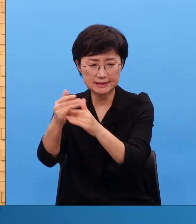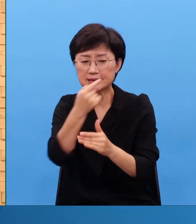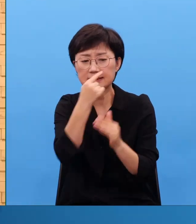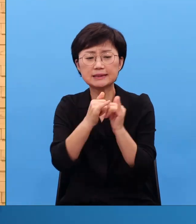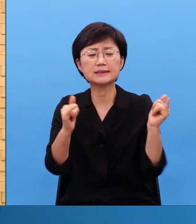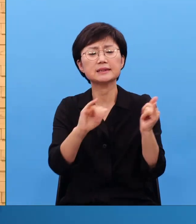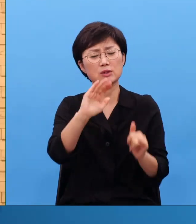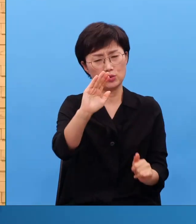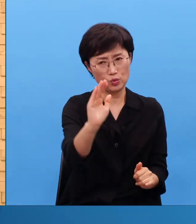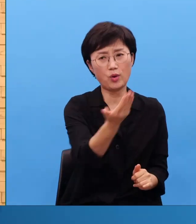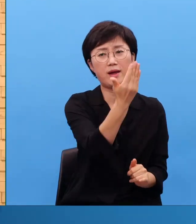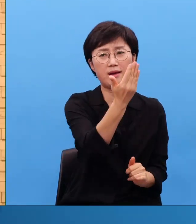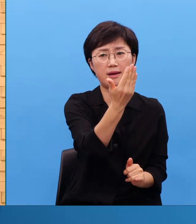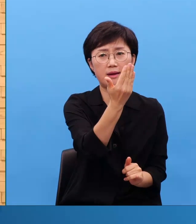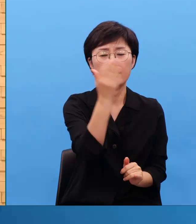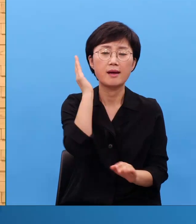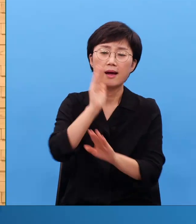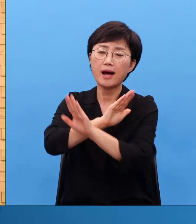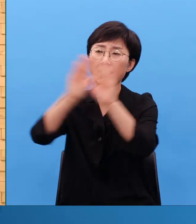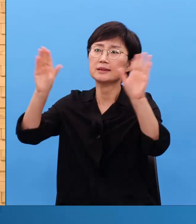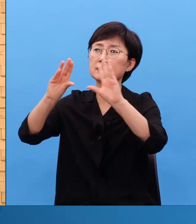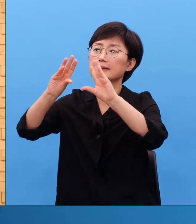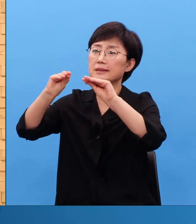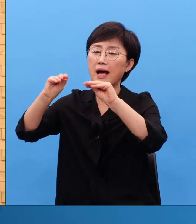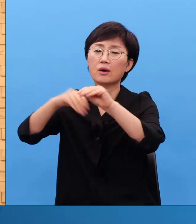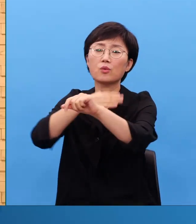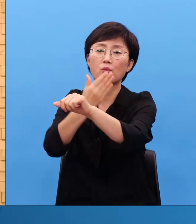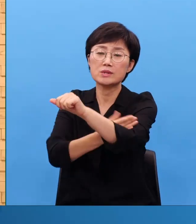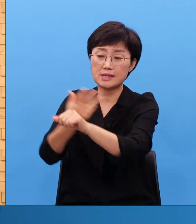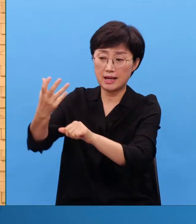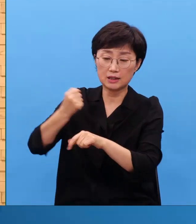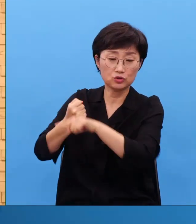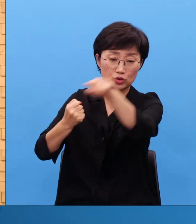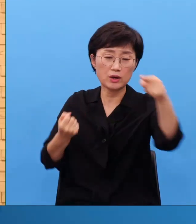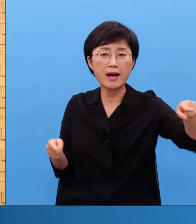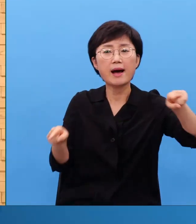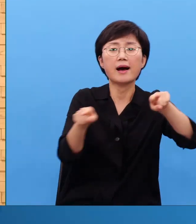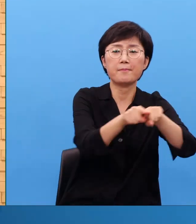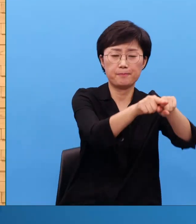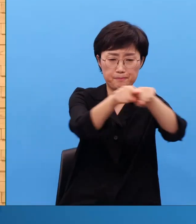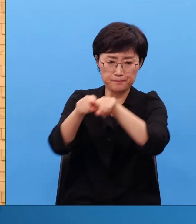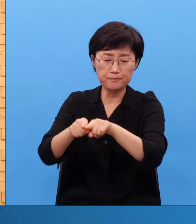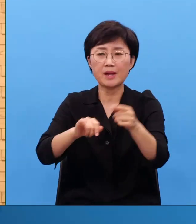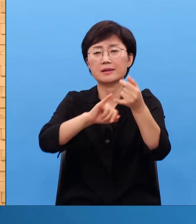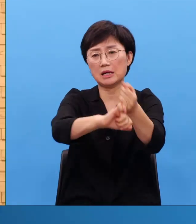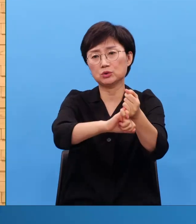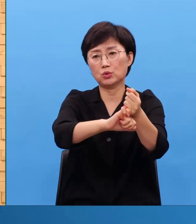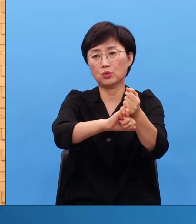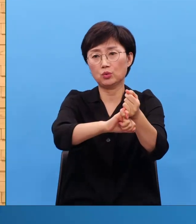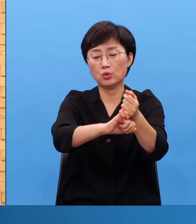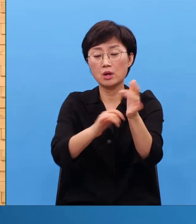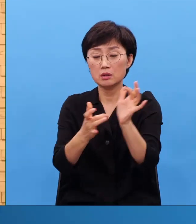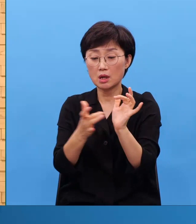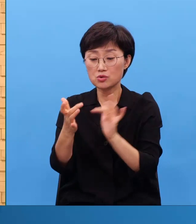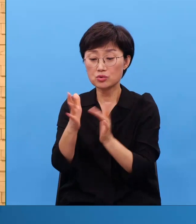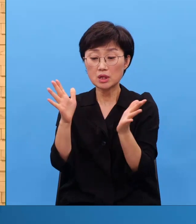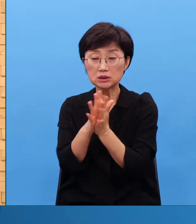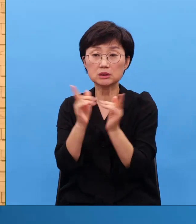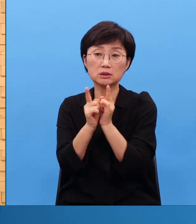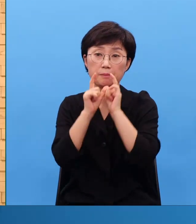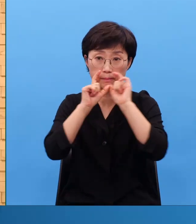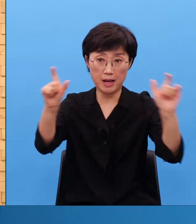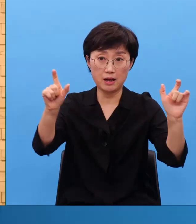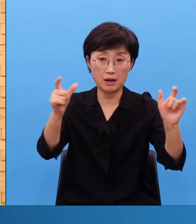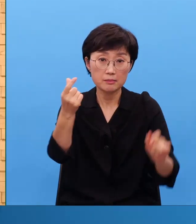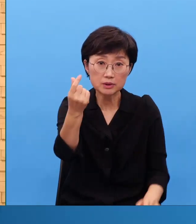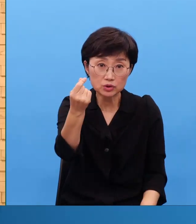하늘과 땅의 모든 권세를 가지고 너와 함께 하겠다. And with all authority from the 분명히 heavens and the 약속하죠. earth, I will be with you. That's what he 이 said. 기도로 회복이 되진 And